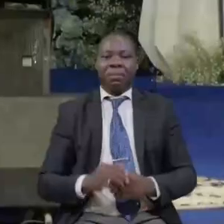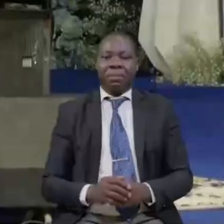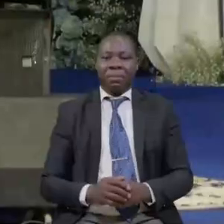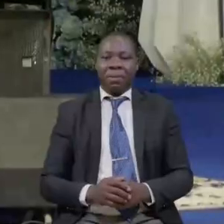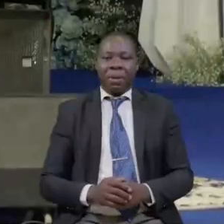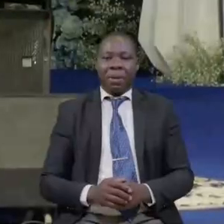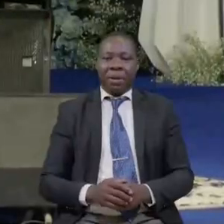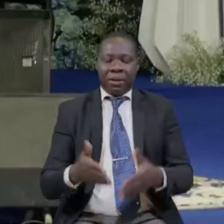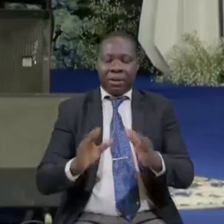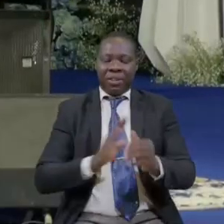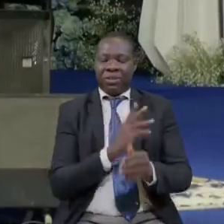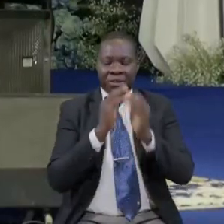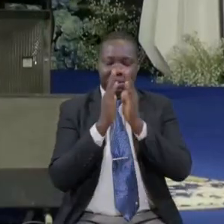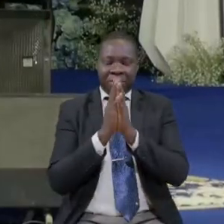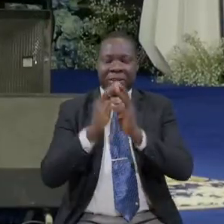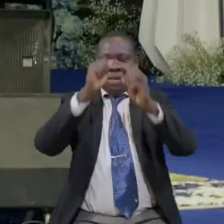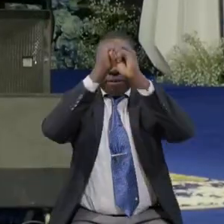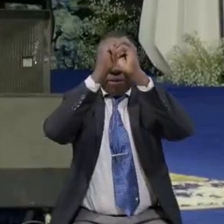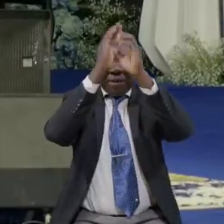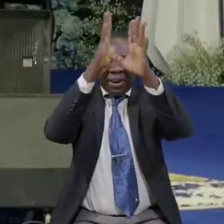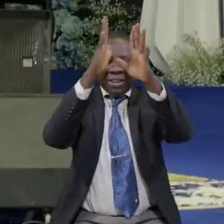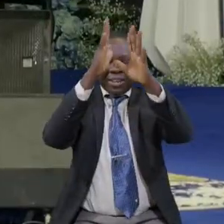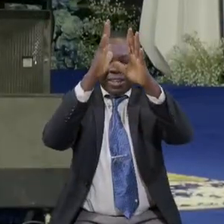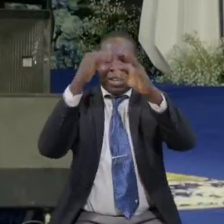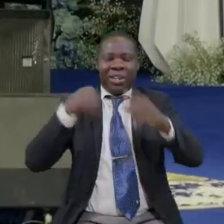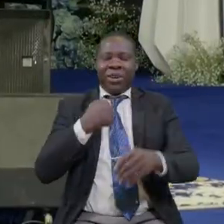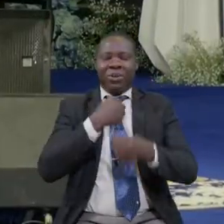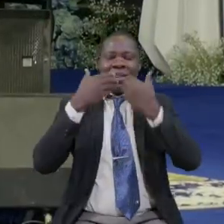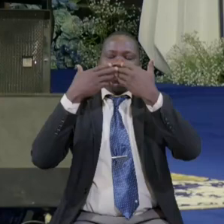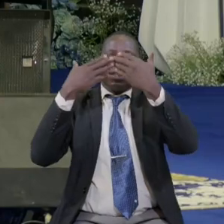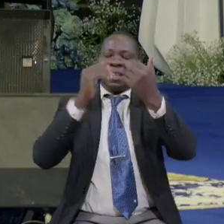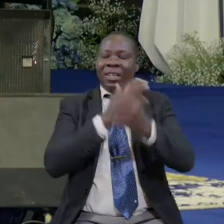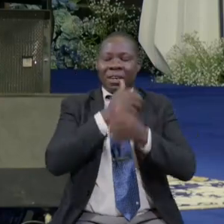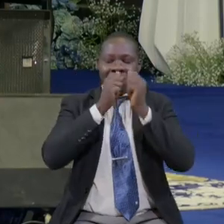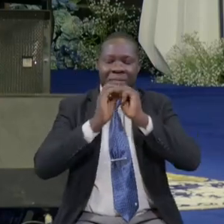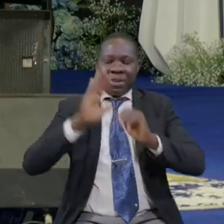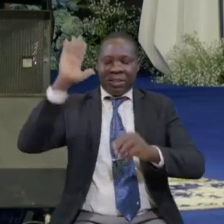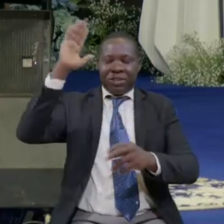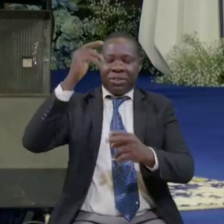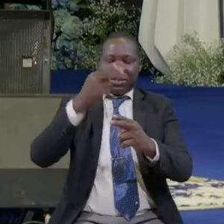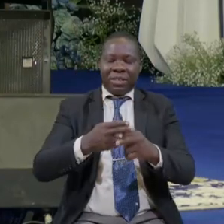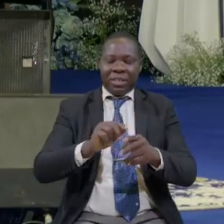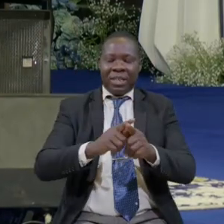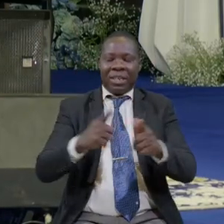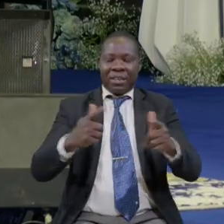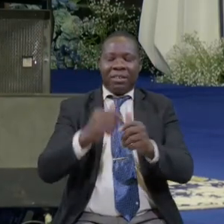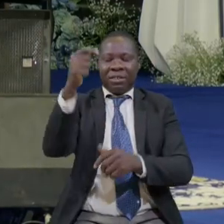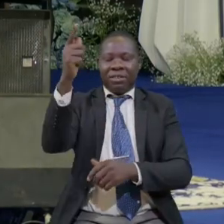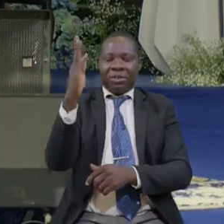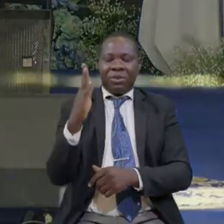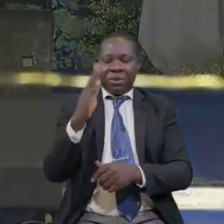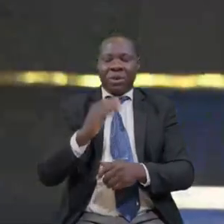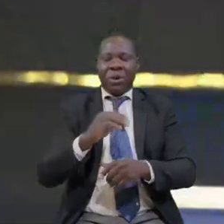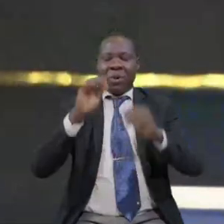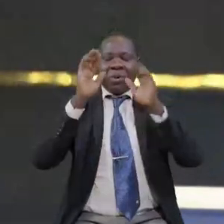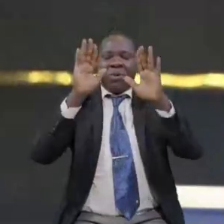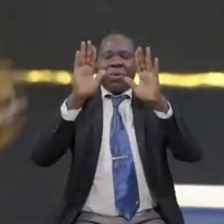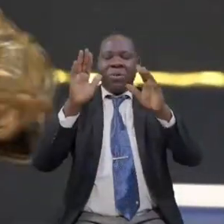Prions ensemble, Père, nous te remercions, nous te bénissons, grand Dieu, Dieu